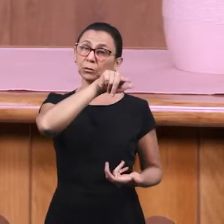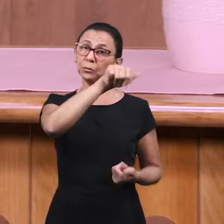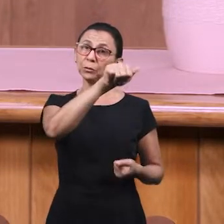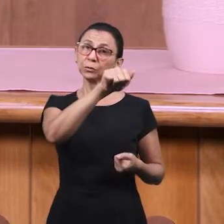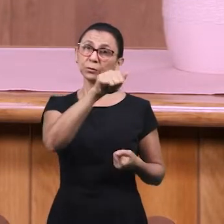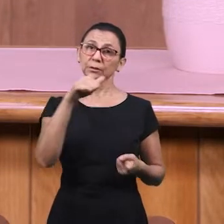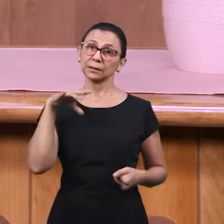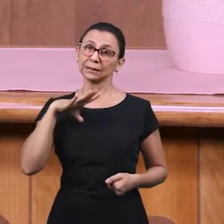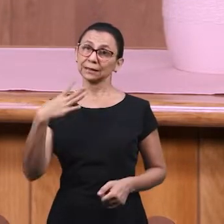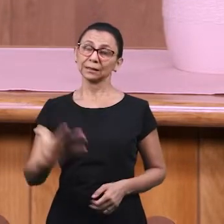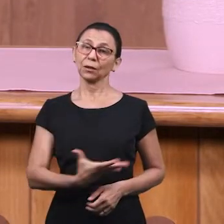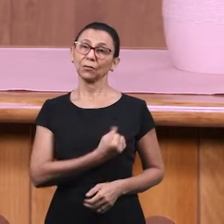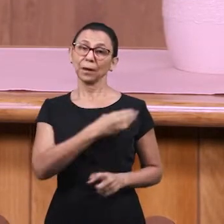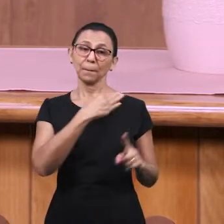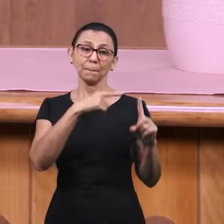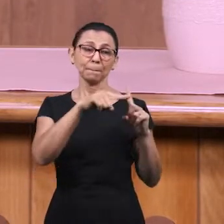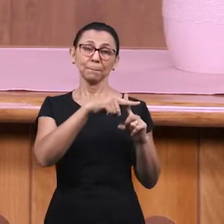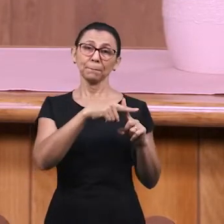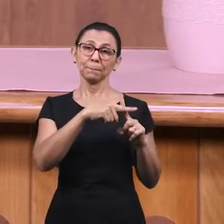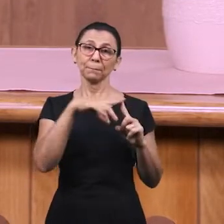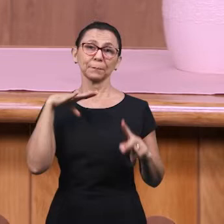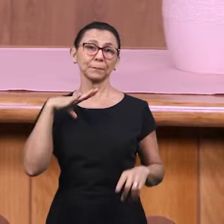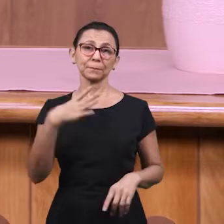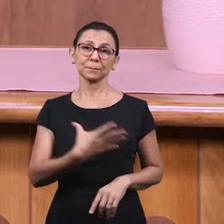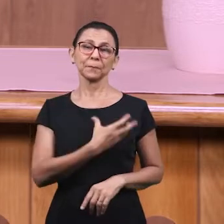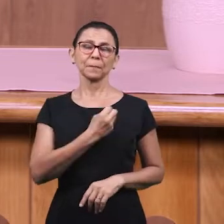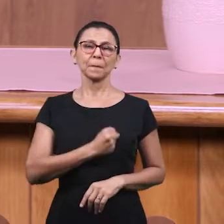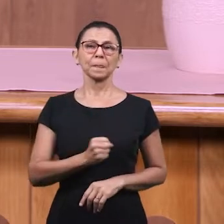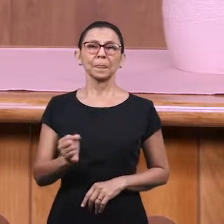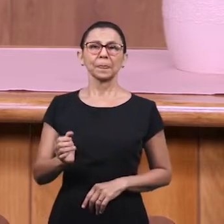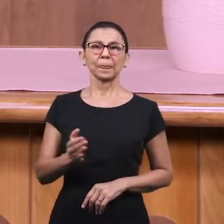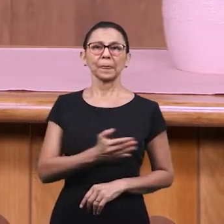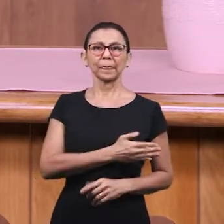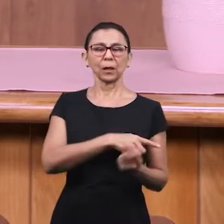И что произошло с Вартимеем?